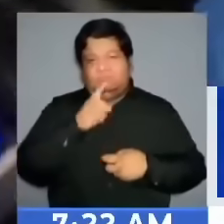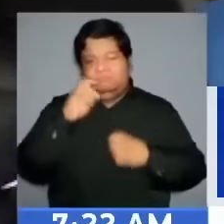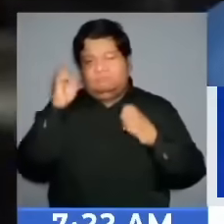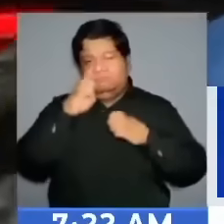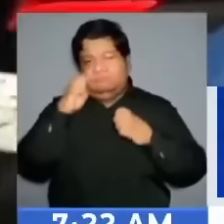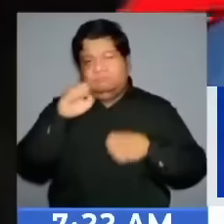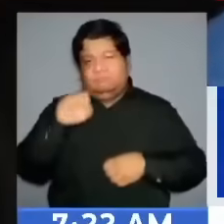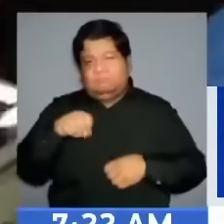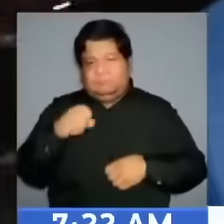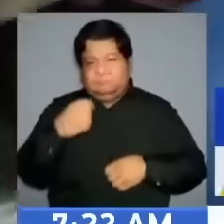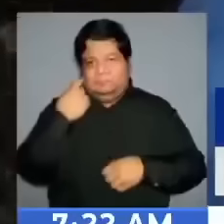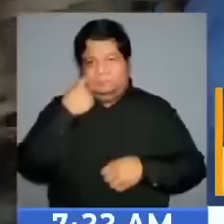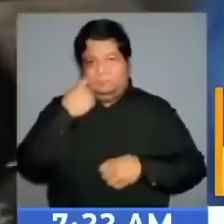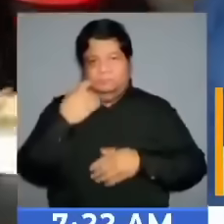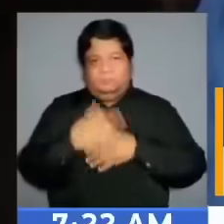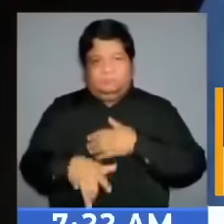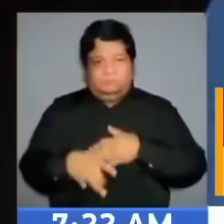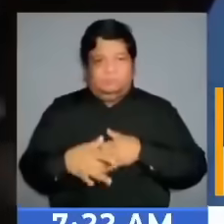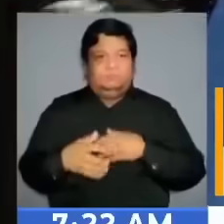nahihirapan naman po ako kasi